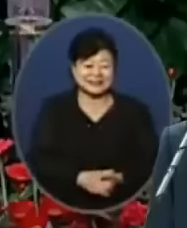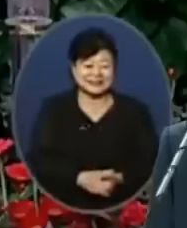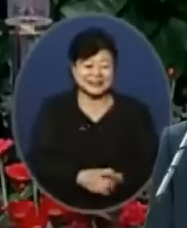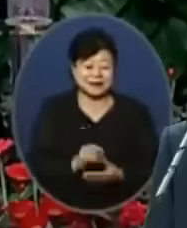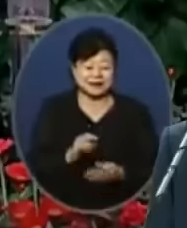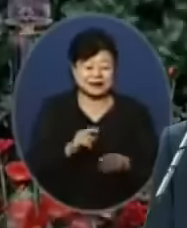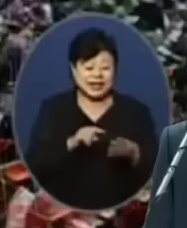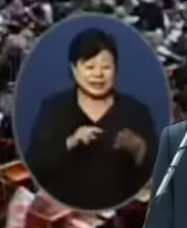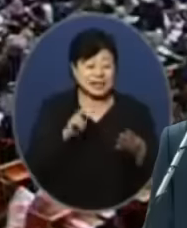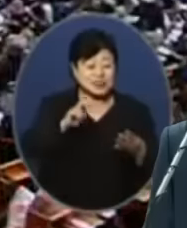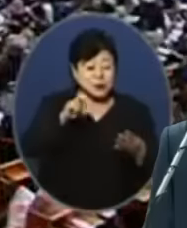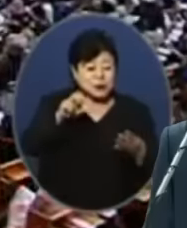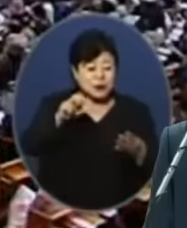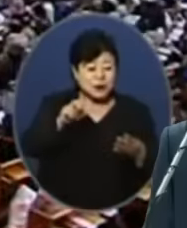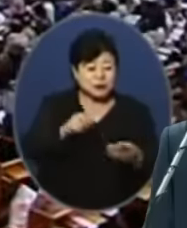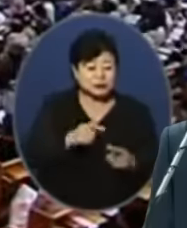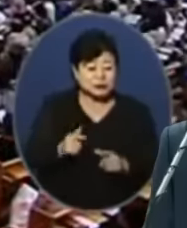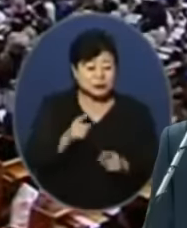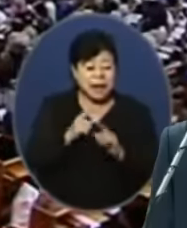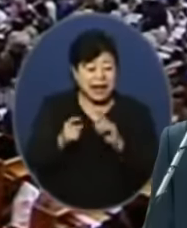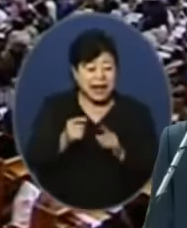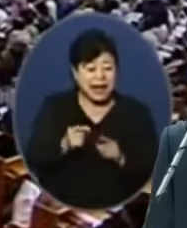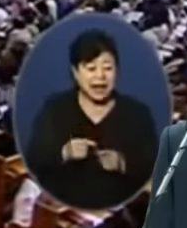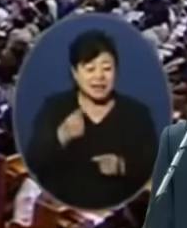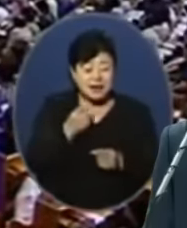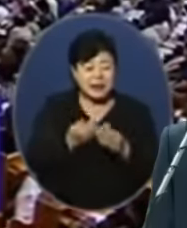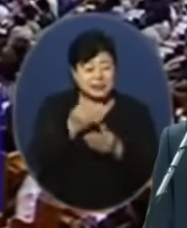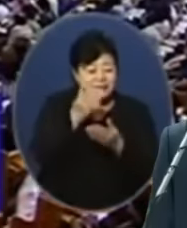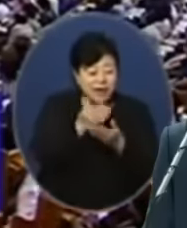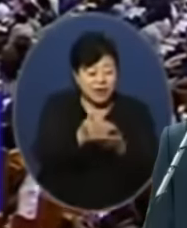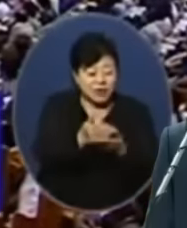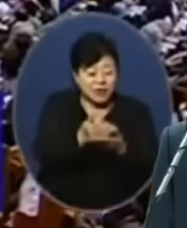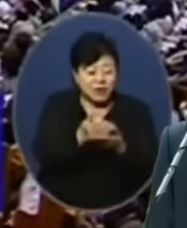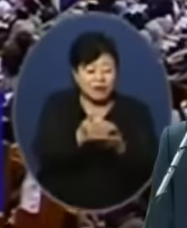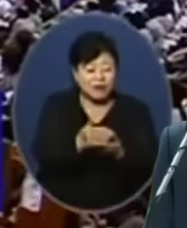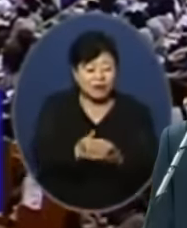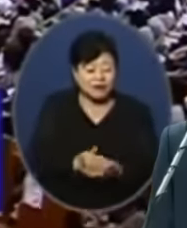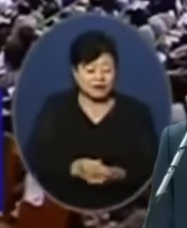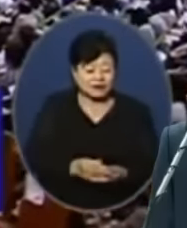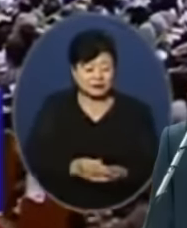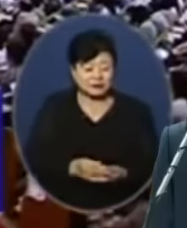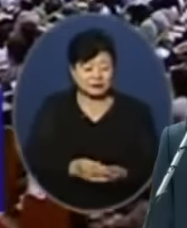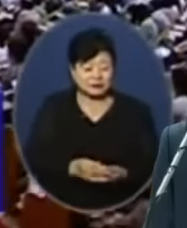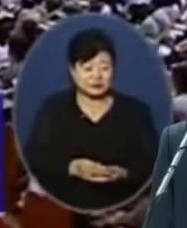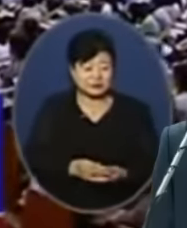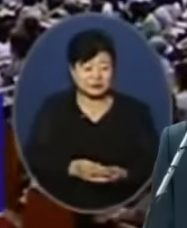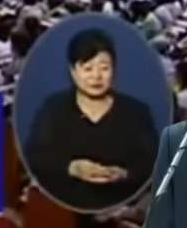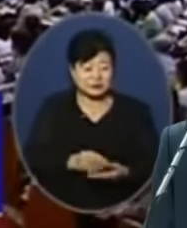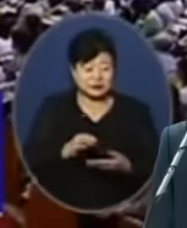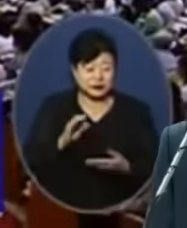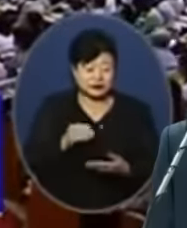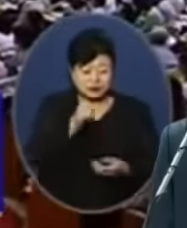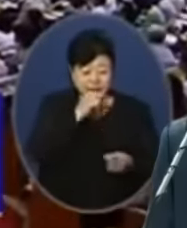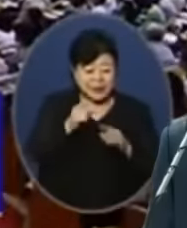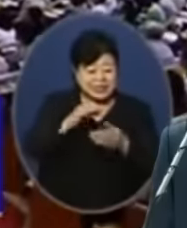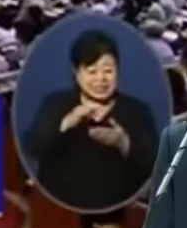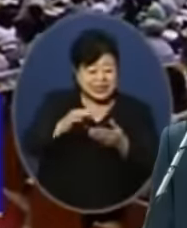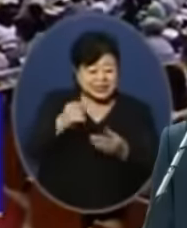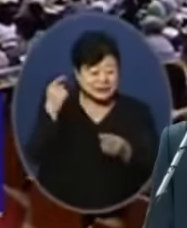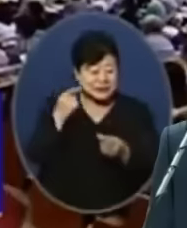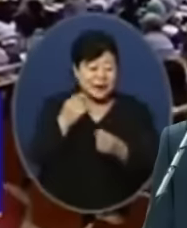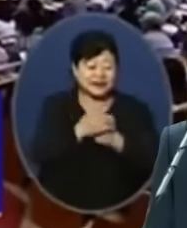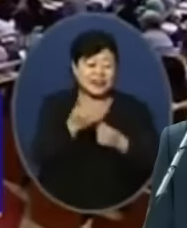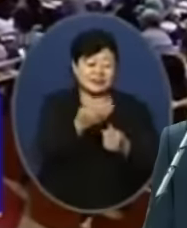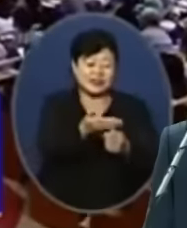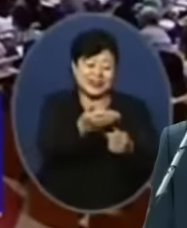예배소 4장 29절에 보면 무릇 더러운 말은 너희 입 밖에도 내지 말고 오직 덕을 세우는 데 소용되는 대로 선한 말을 하여 듣는 자들에게